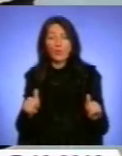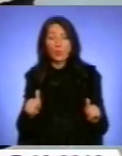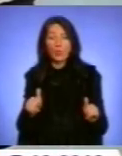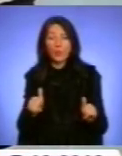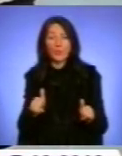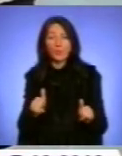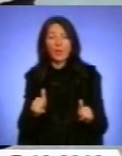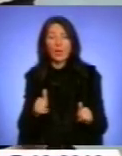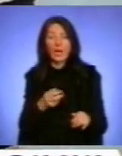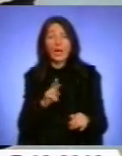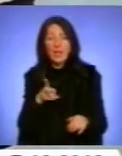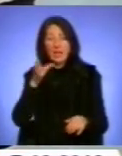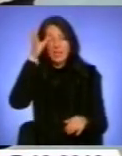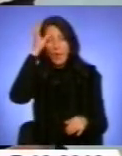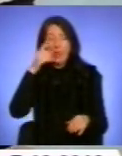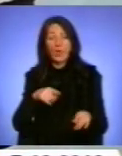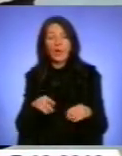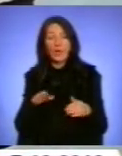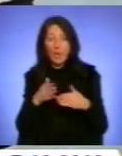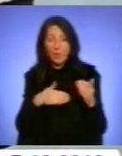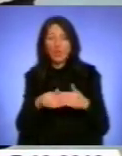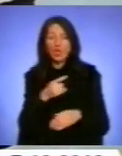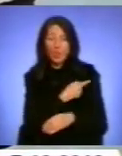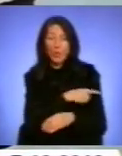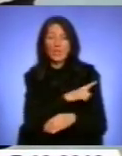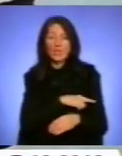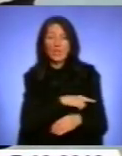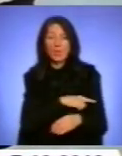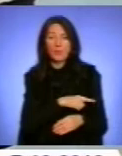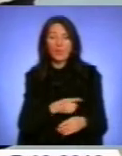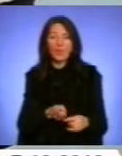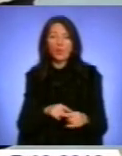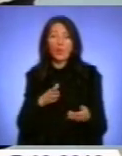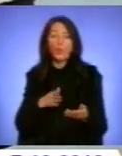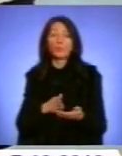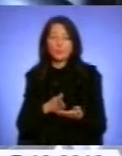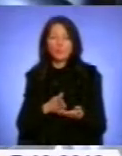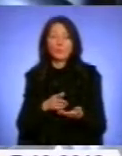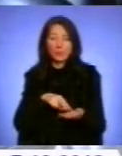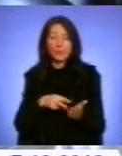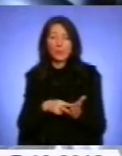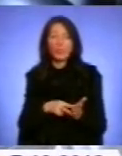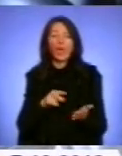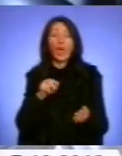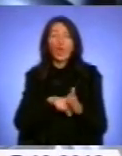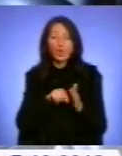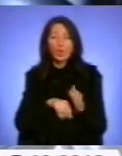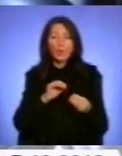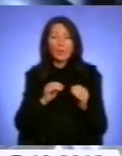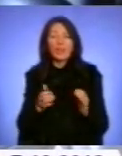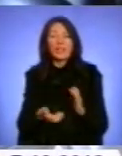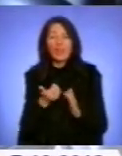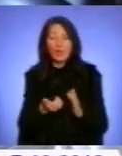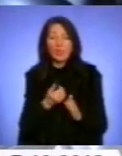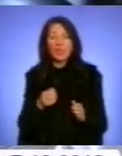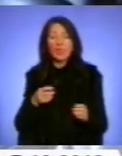розвитку як науки, як і практичної медицини в цьому розрізі. Суть проблеми і в недостатній